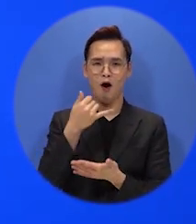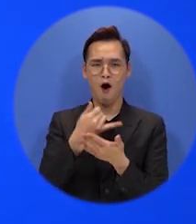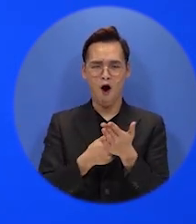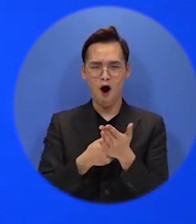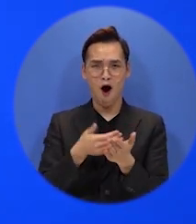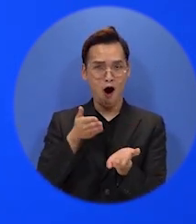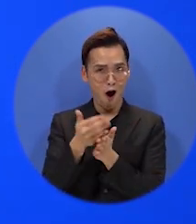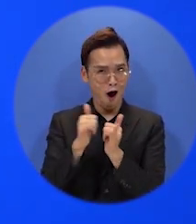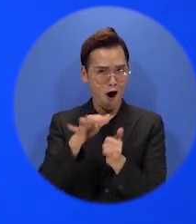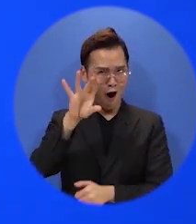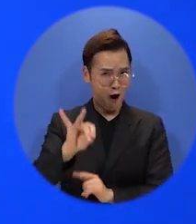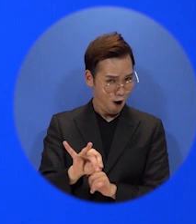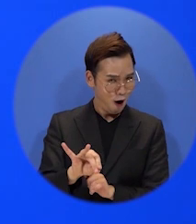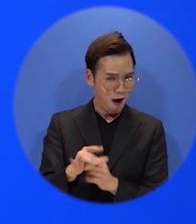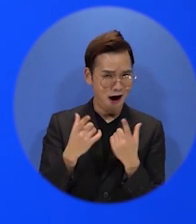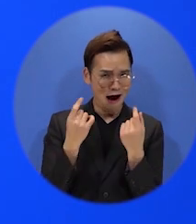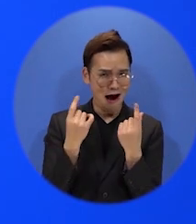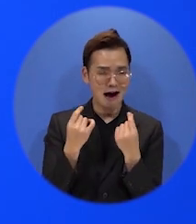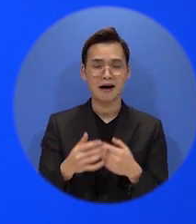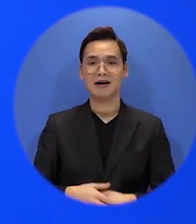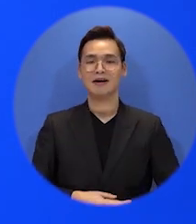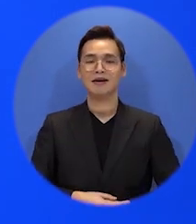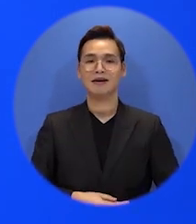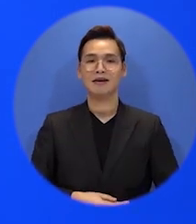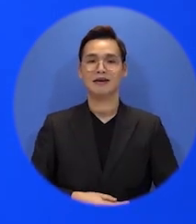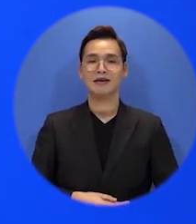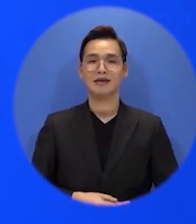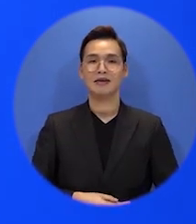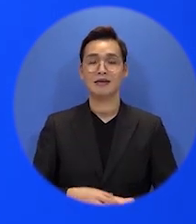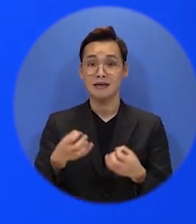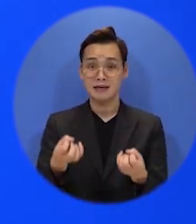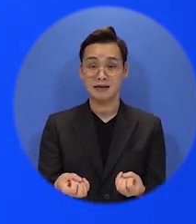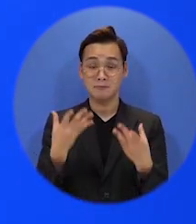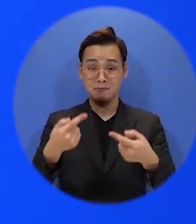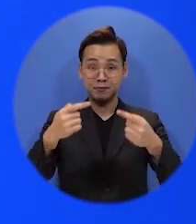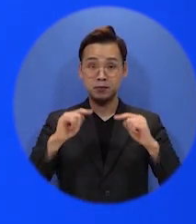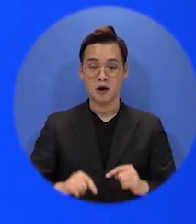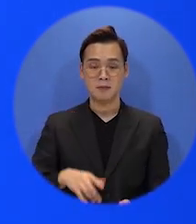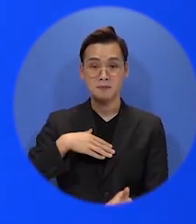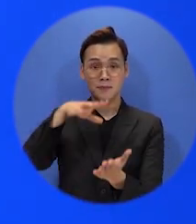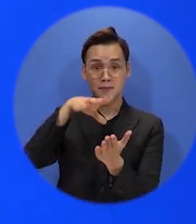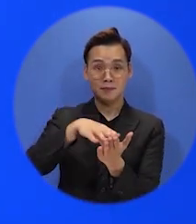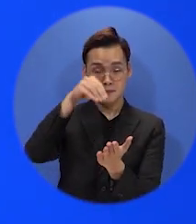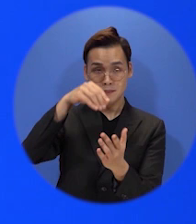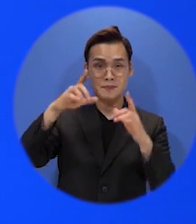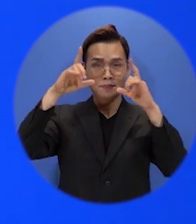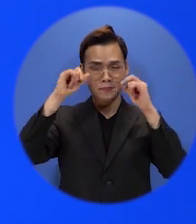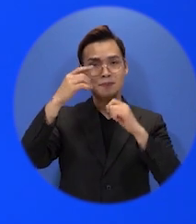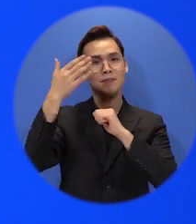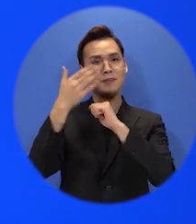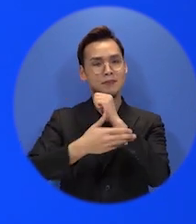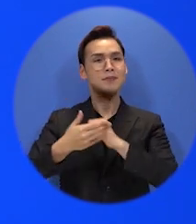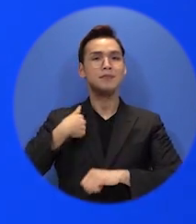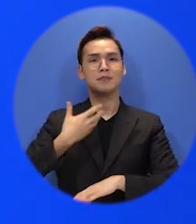같은데요. 아, 네. 맞나요? 네, 오늘도 역시 이벤트 참여를 위해서 이제 캡처 화면을 저장하셔야 될 텐데요.